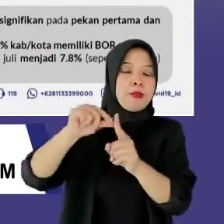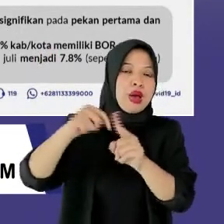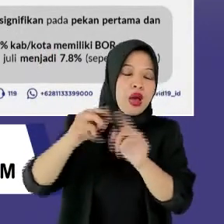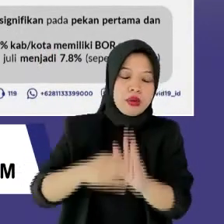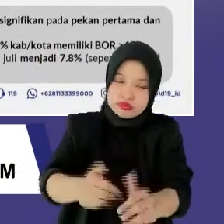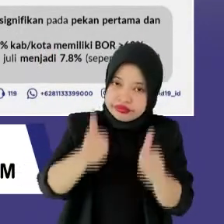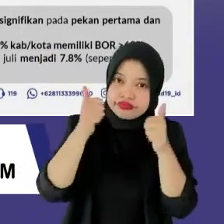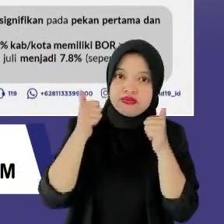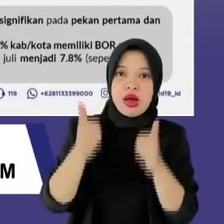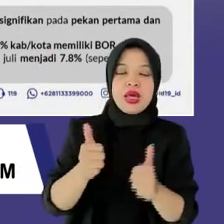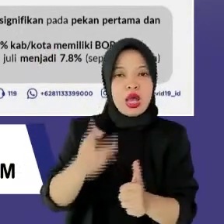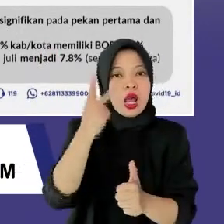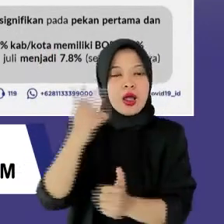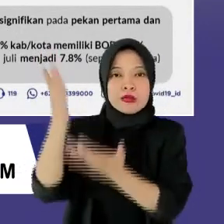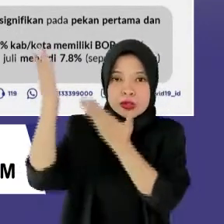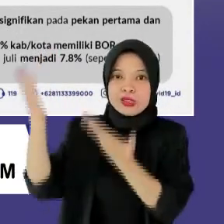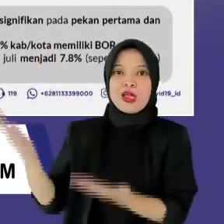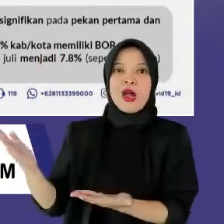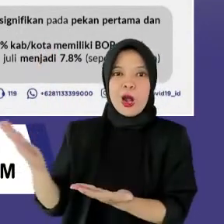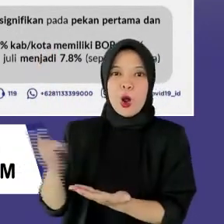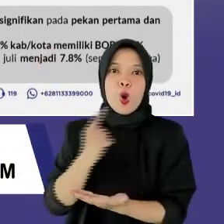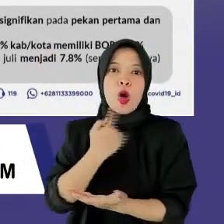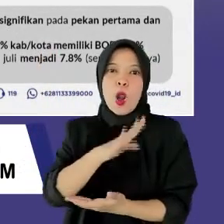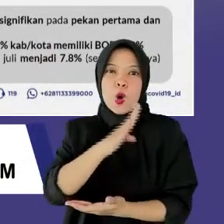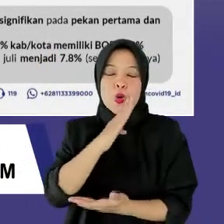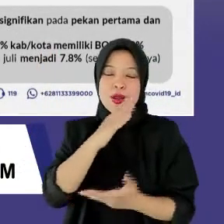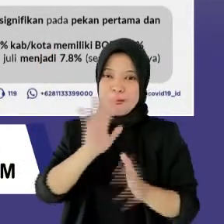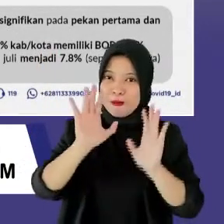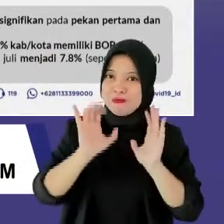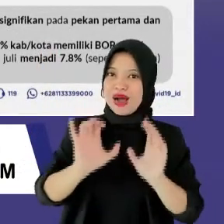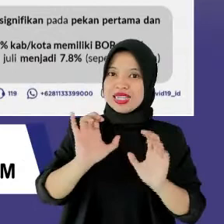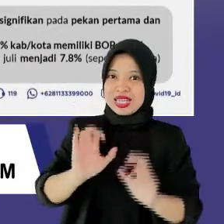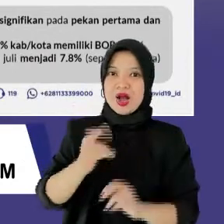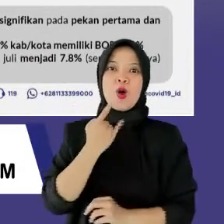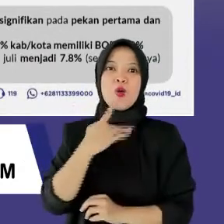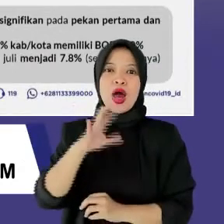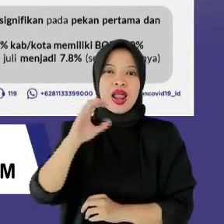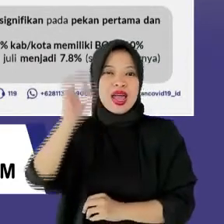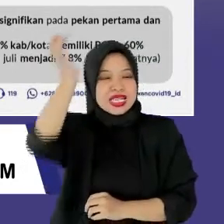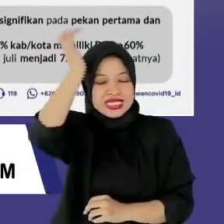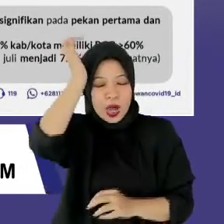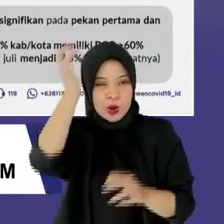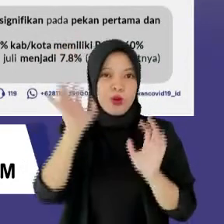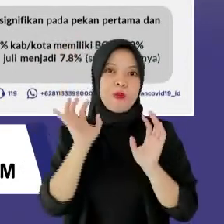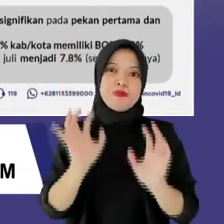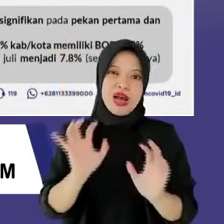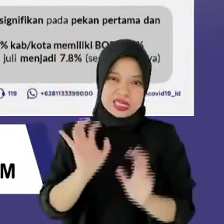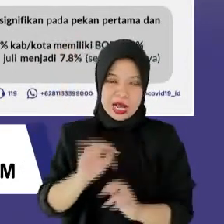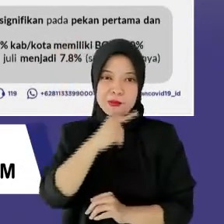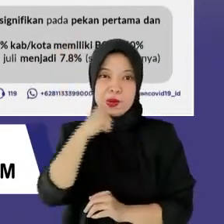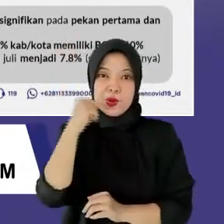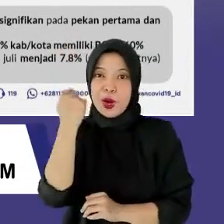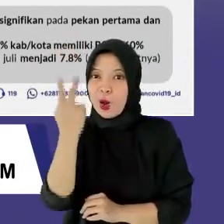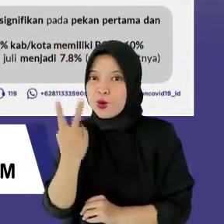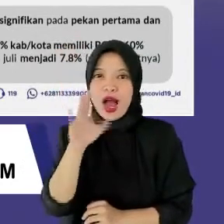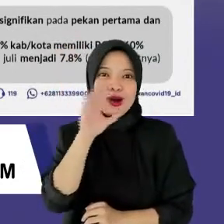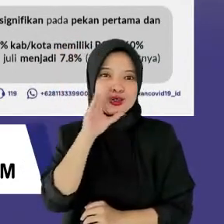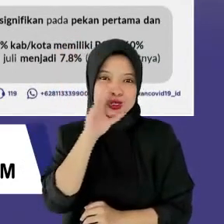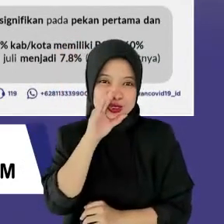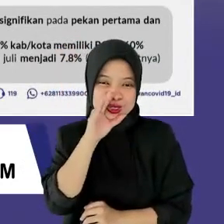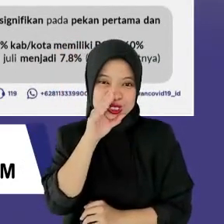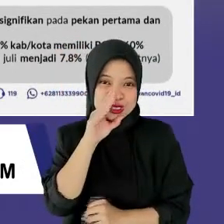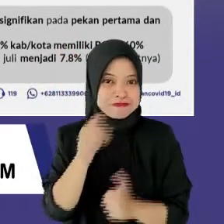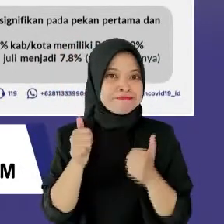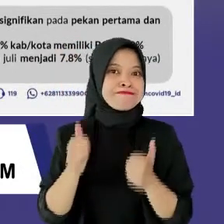besar. Sekarang kita bisa lihat lebih banyak yang berwarna kuning, lebih banyak lagi yang berwarna hijau pada saat di pekan kedua Agustus